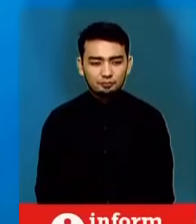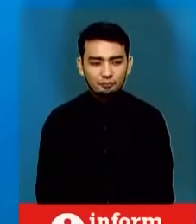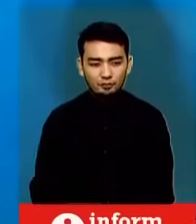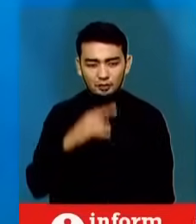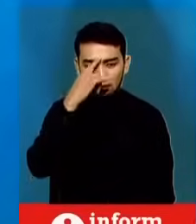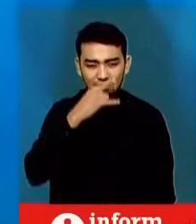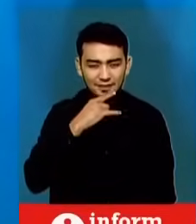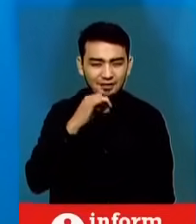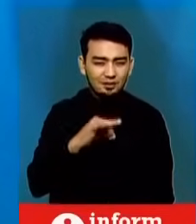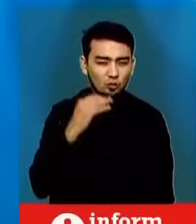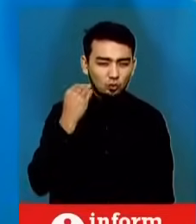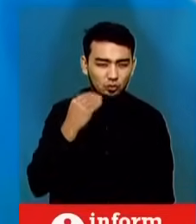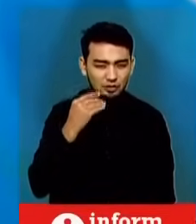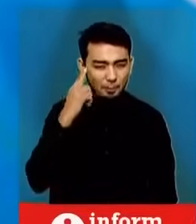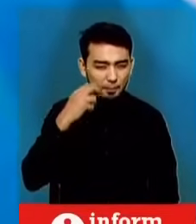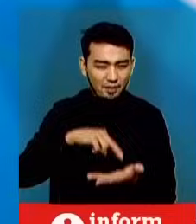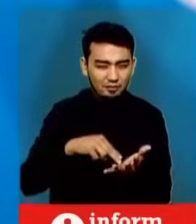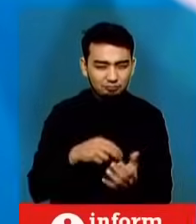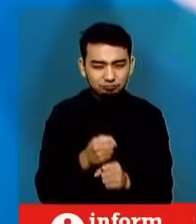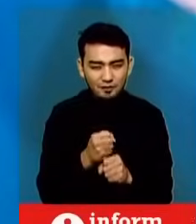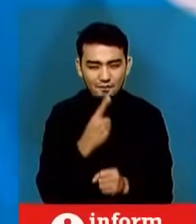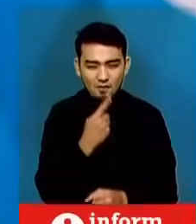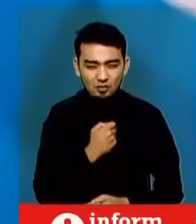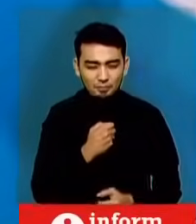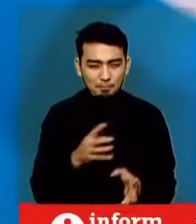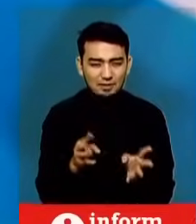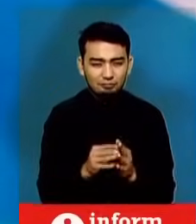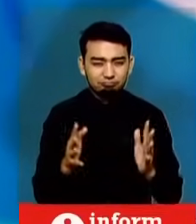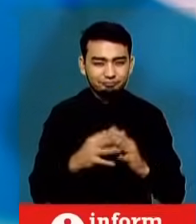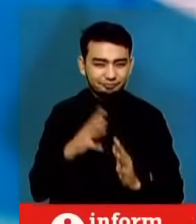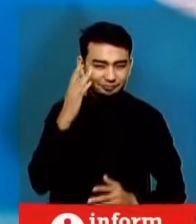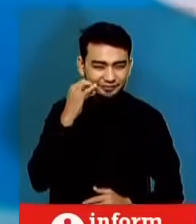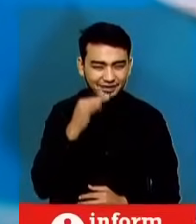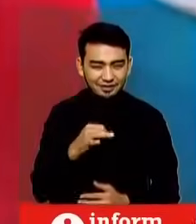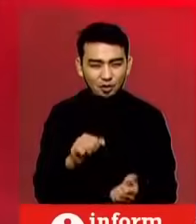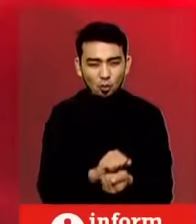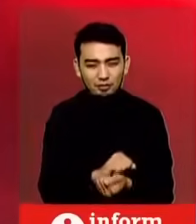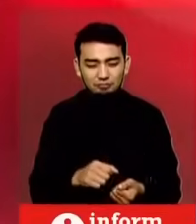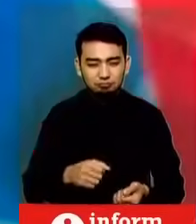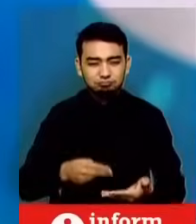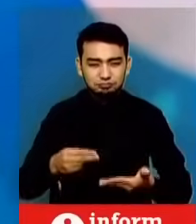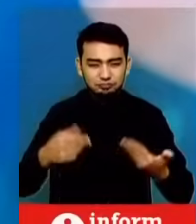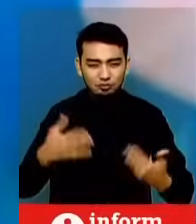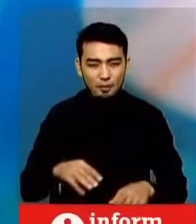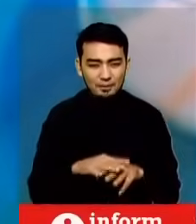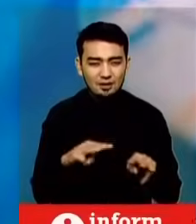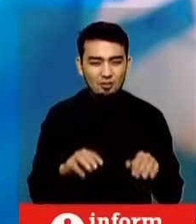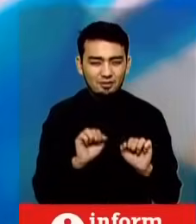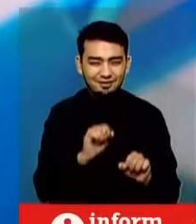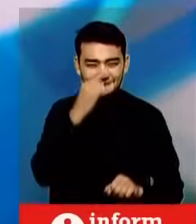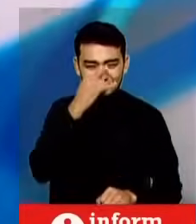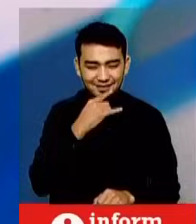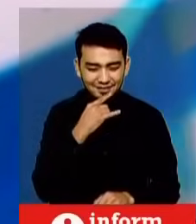Казахстан и Турция приняли план военного сотрудничества документ закрепили подписями Во время визита министра обороны Казахстана в